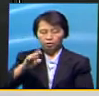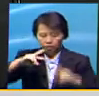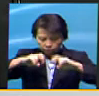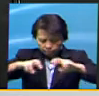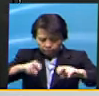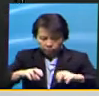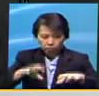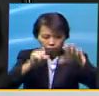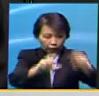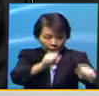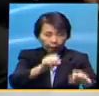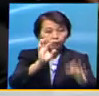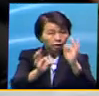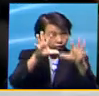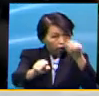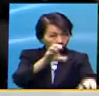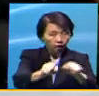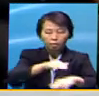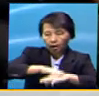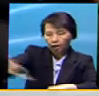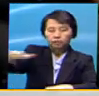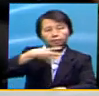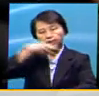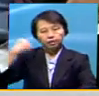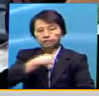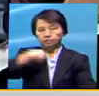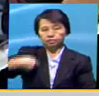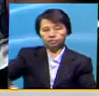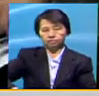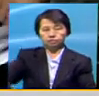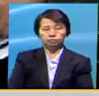menghantar mereka pulang sekiranya masih berada di negara ini.